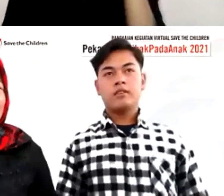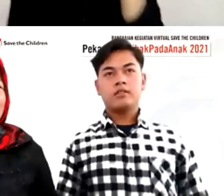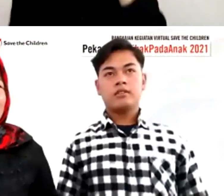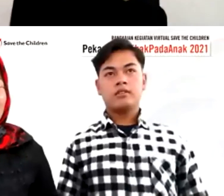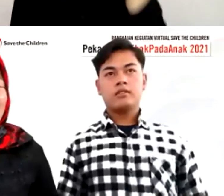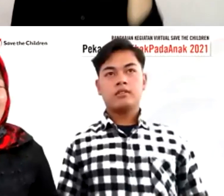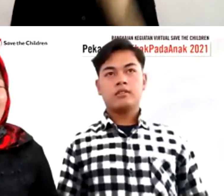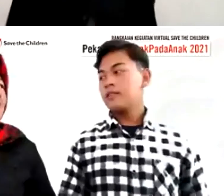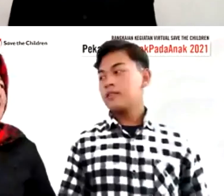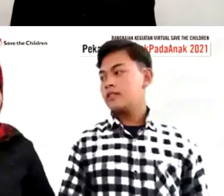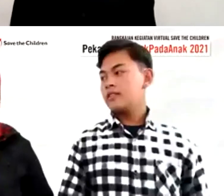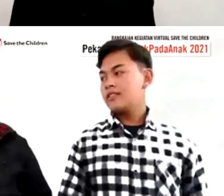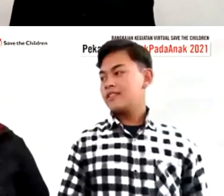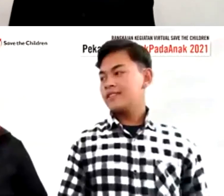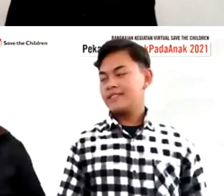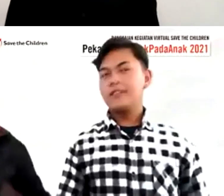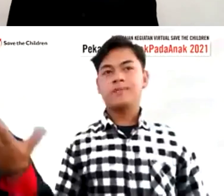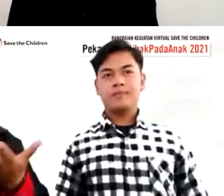Kami tanya aja.